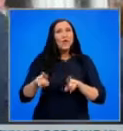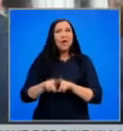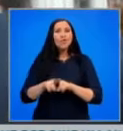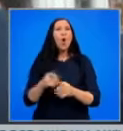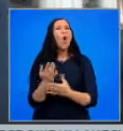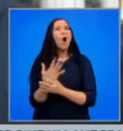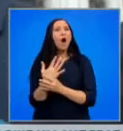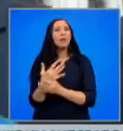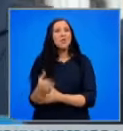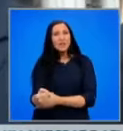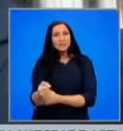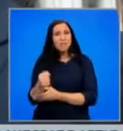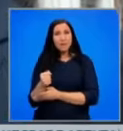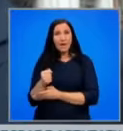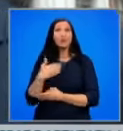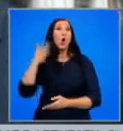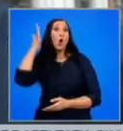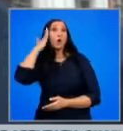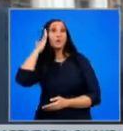ръчна спирачка от страна на